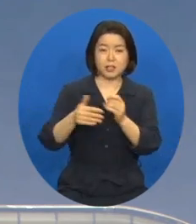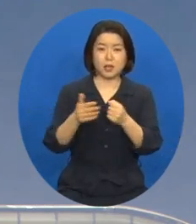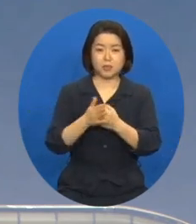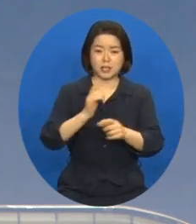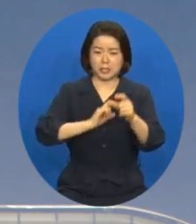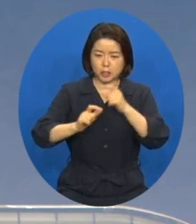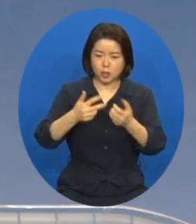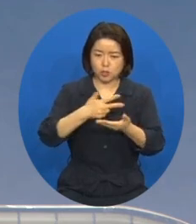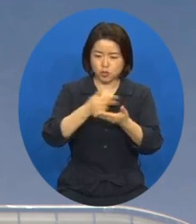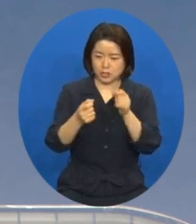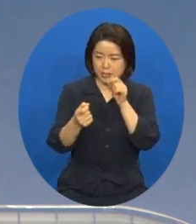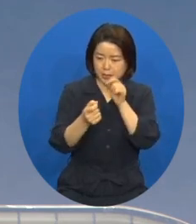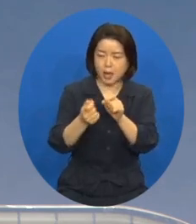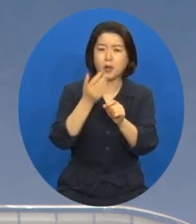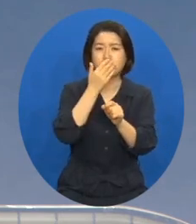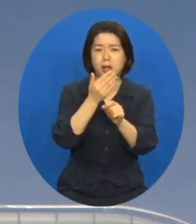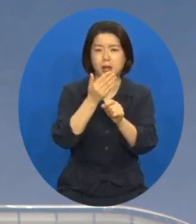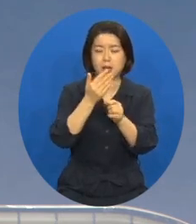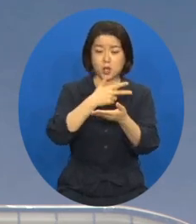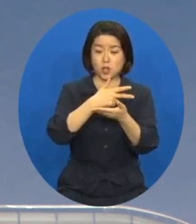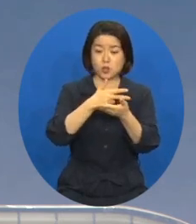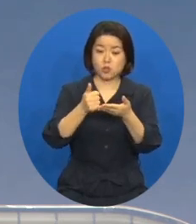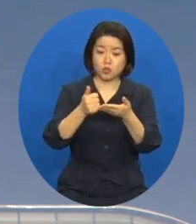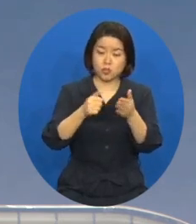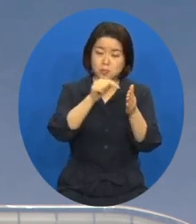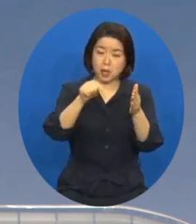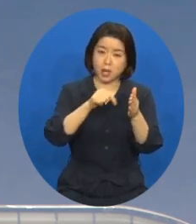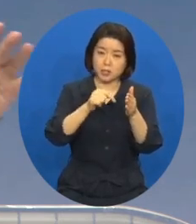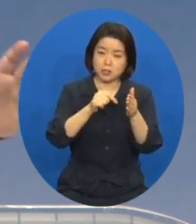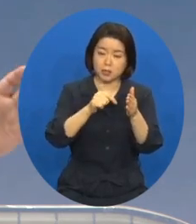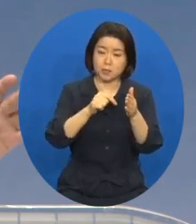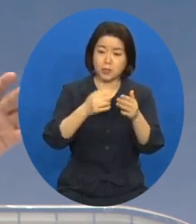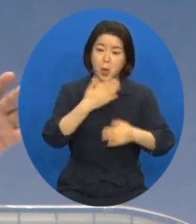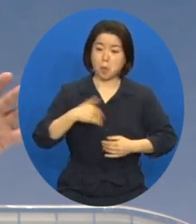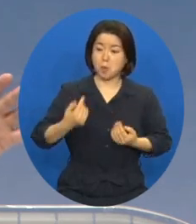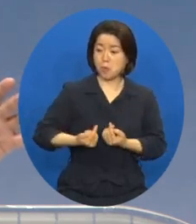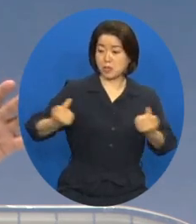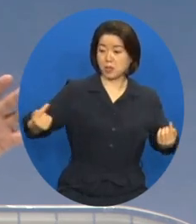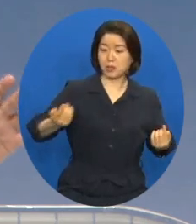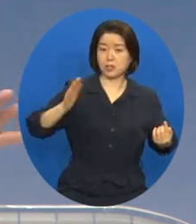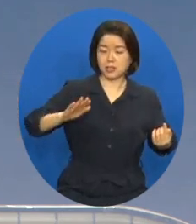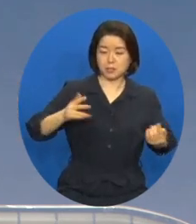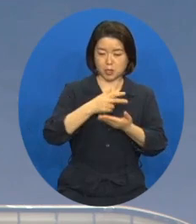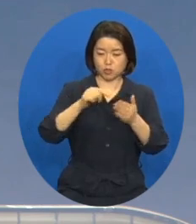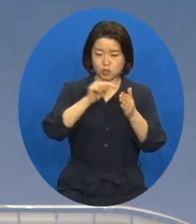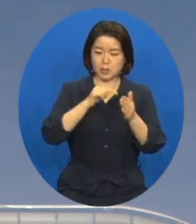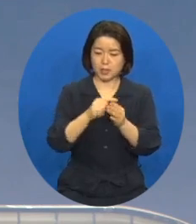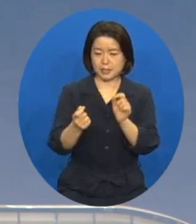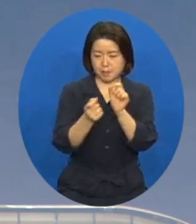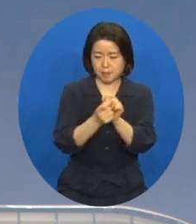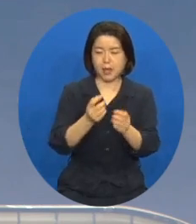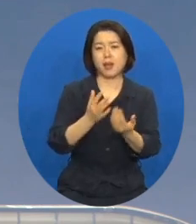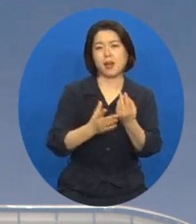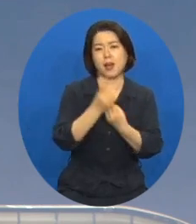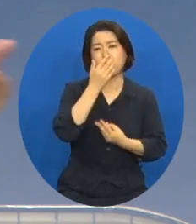가까워지죠. 주님 안에서 성도들은 떨어져 있어도 하나가 될 수 있다는 거예요.